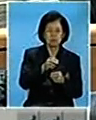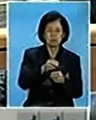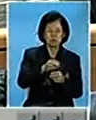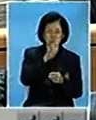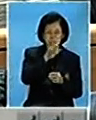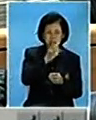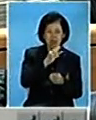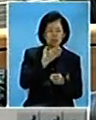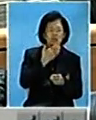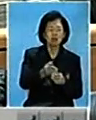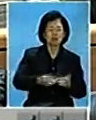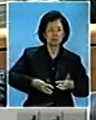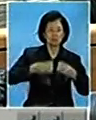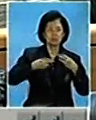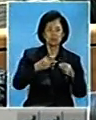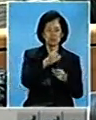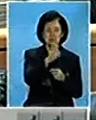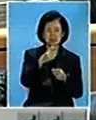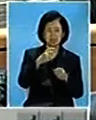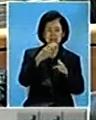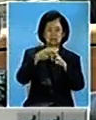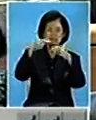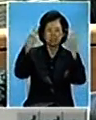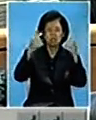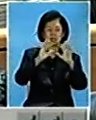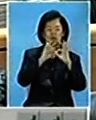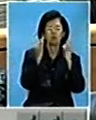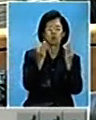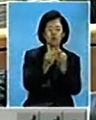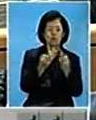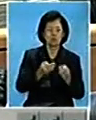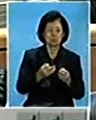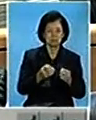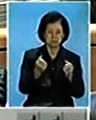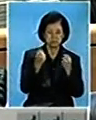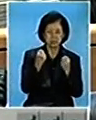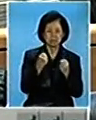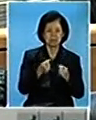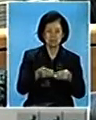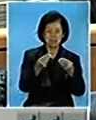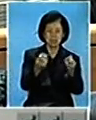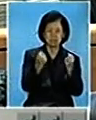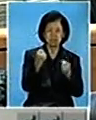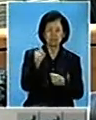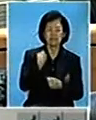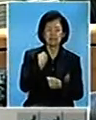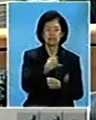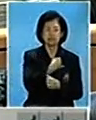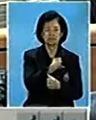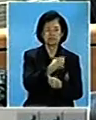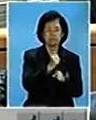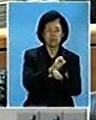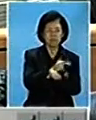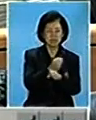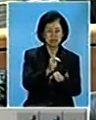ครับเสียหายทั้งชื่อเสียงและครอบครัวเพราะนั้นผมเชื่อมั่นครับและให้กำลังใจขอให้ท่านทำหน้าที่ต่อไปอย่างบ